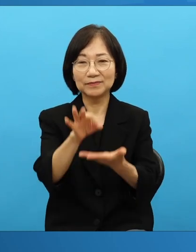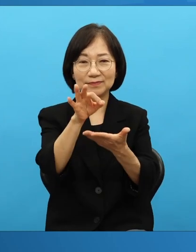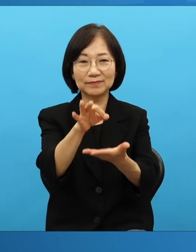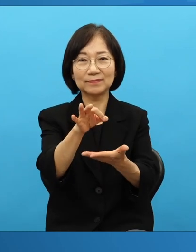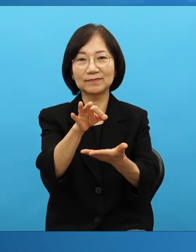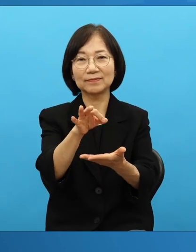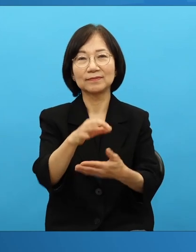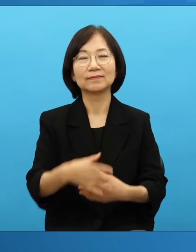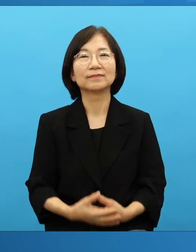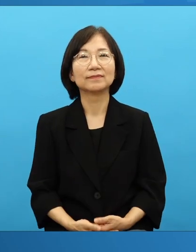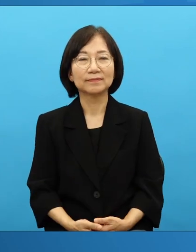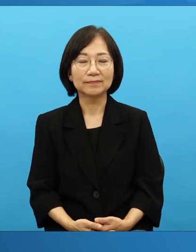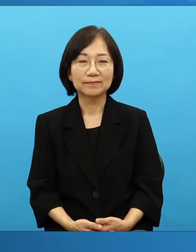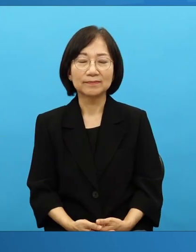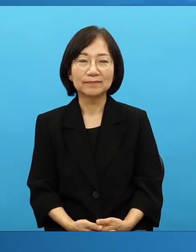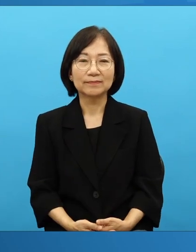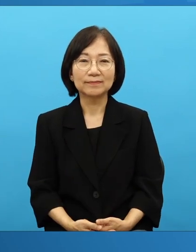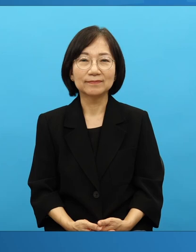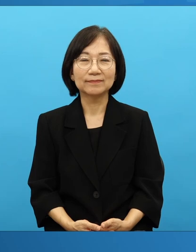드리겠습니다.